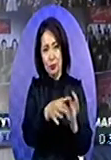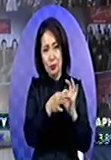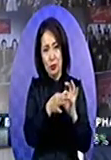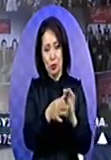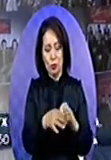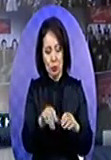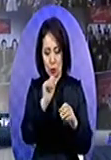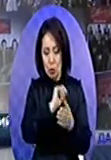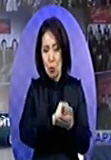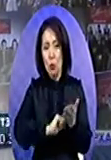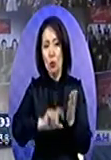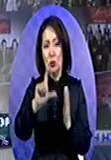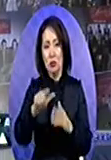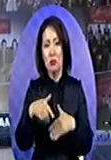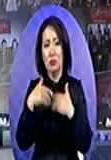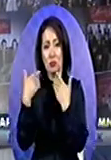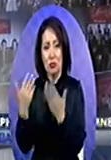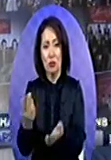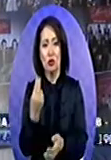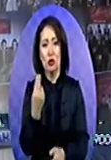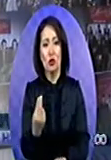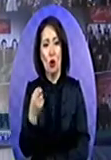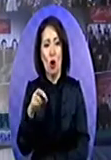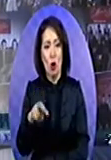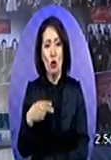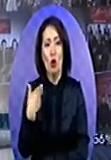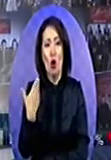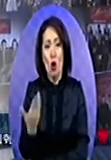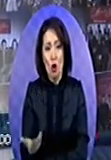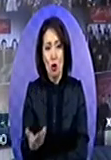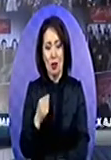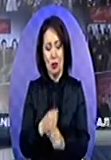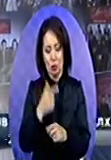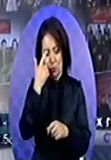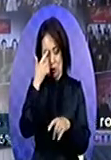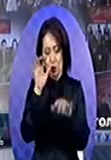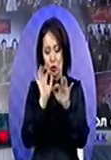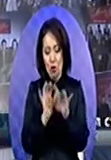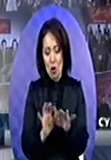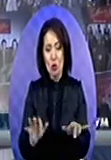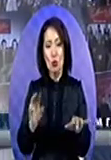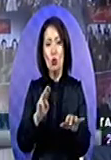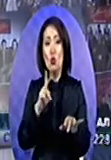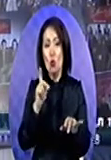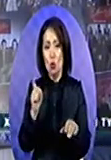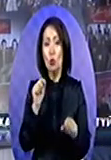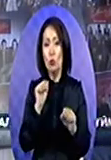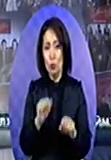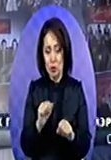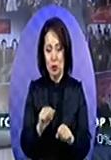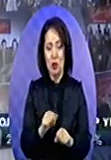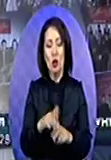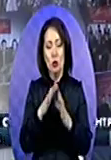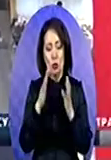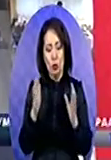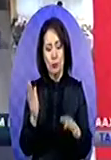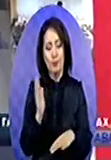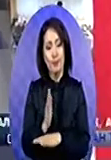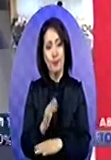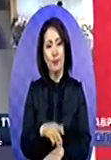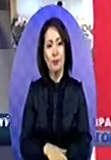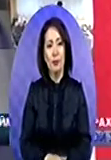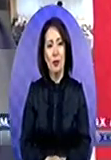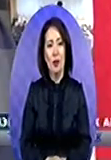нь үнэлж цэгнэж энэ цол олгох ажил Монголын хөгжмийн түүхэнд болж байгаа нэгэн том утас гэж бид үзэх ёстой.